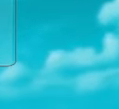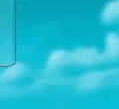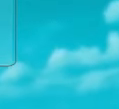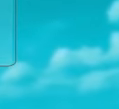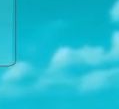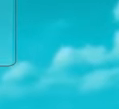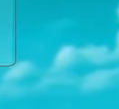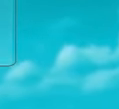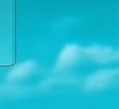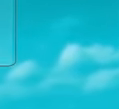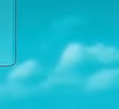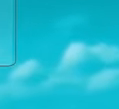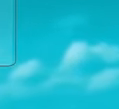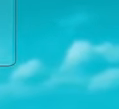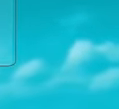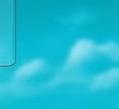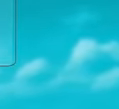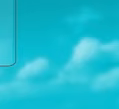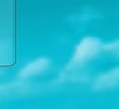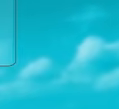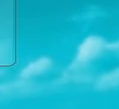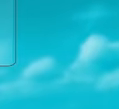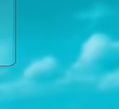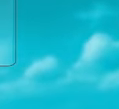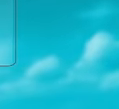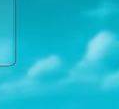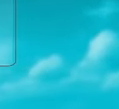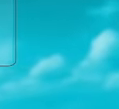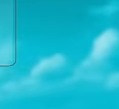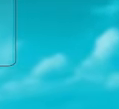10. В Байконуре днем плюс 4, ночью минус 9.